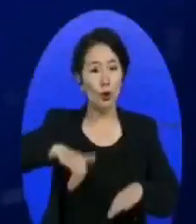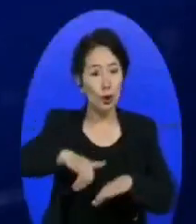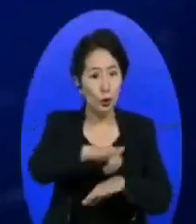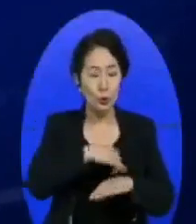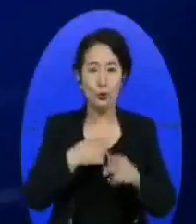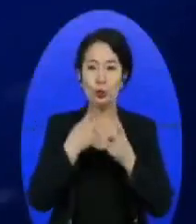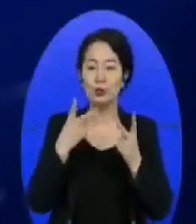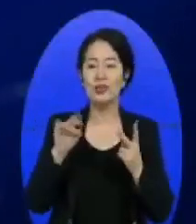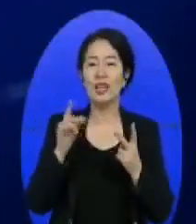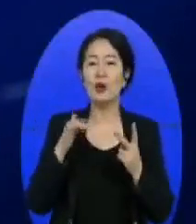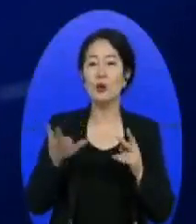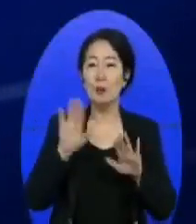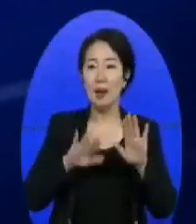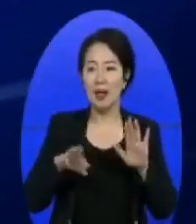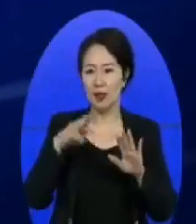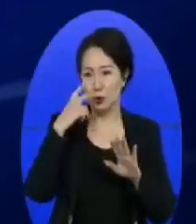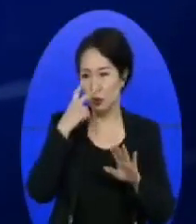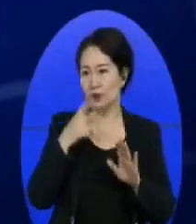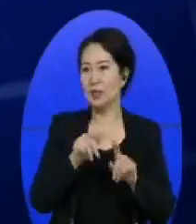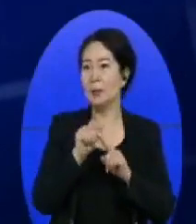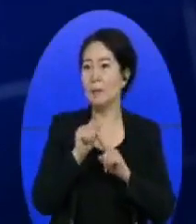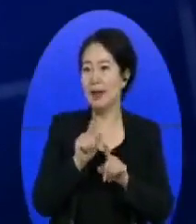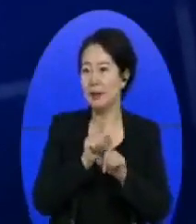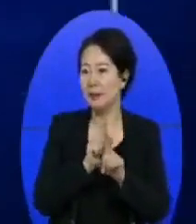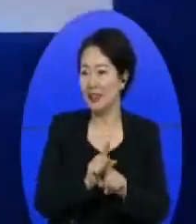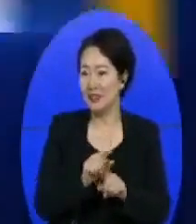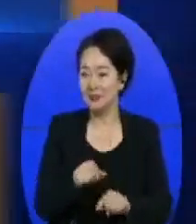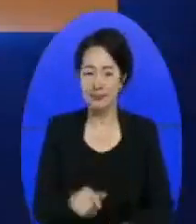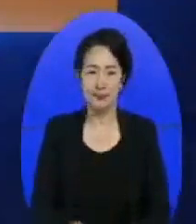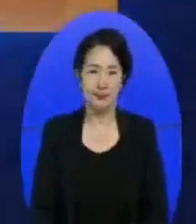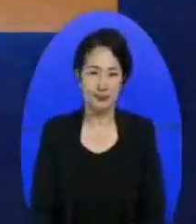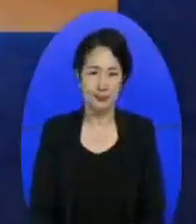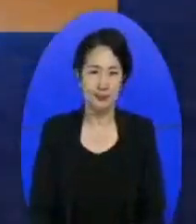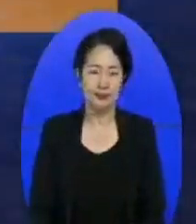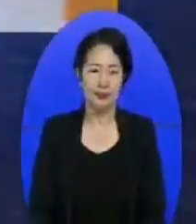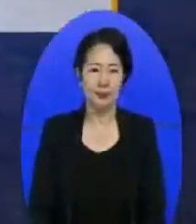Сэн үндэсний ээлгүй байдлын үзэл баримтлал